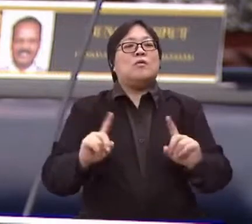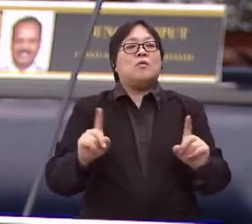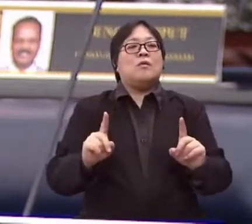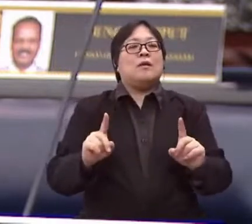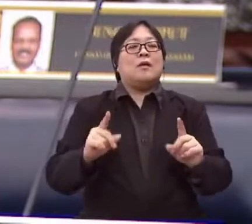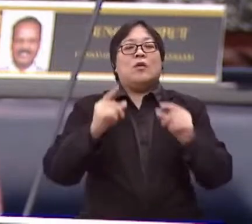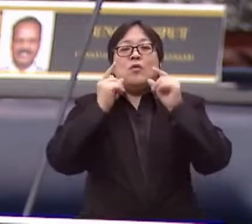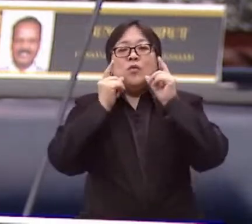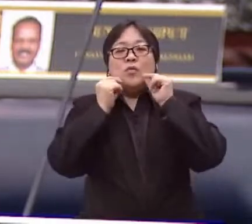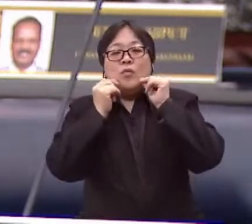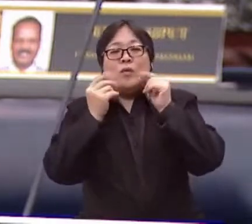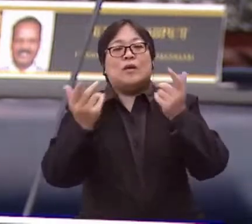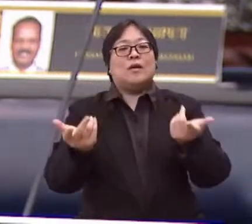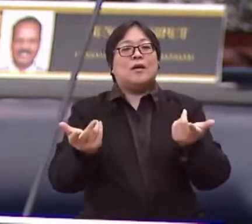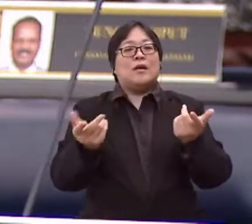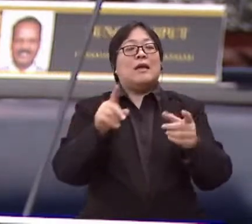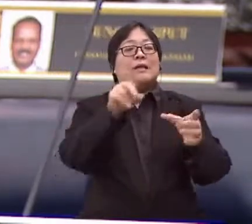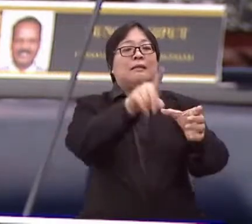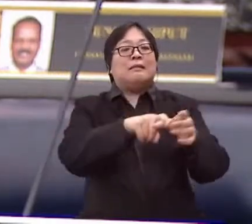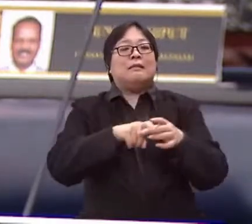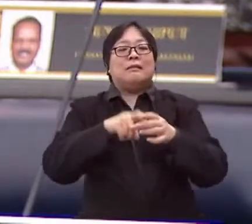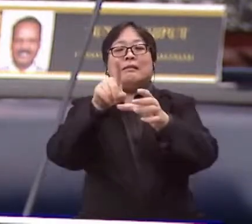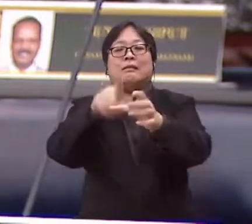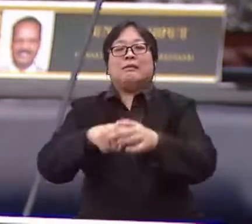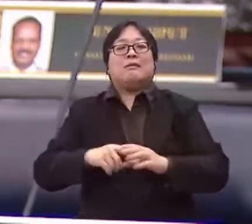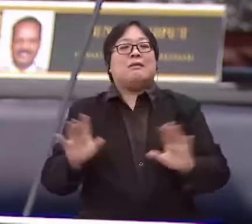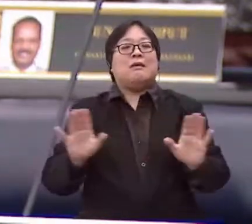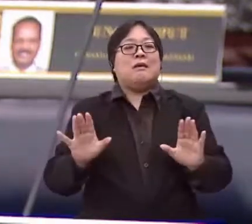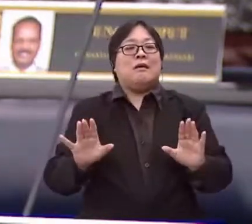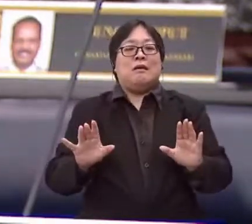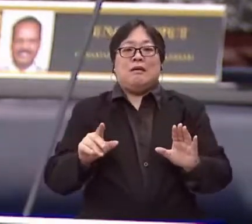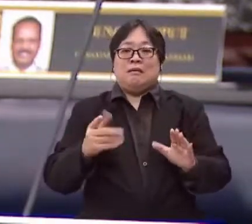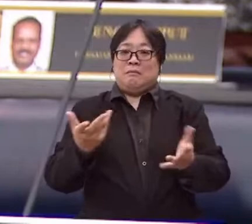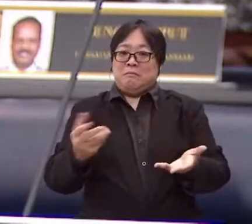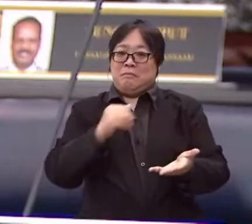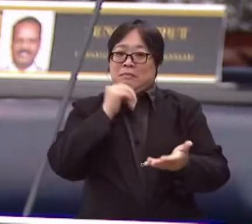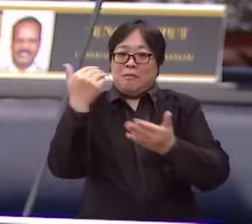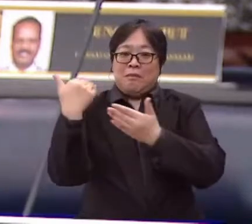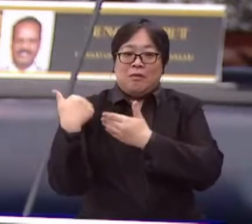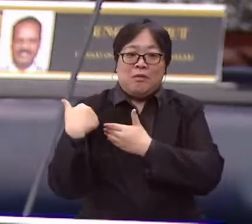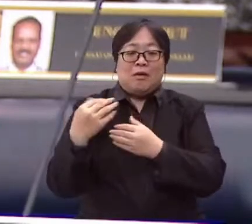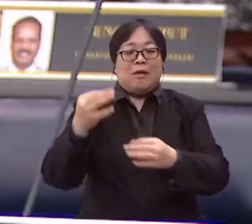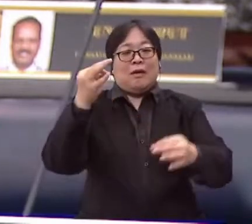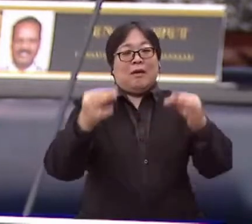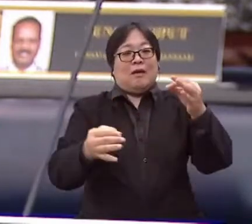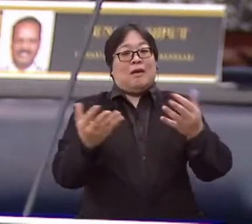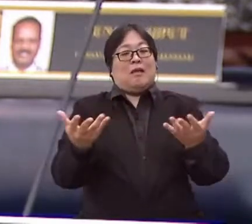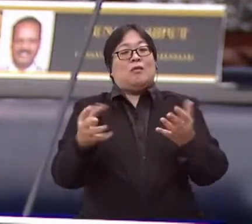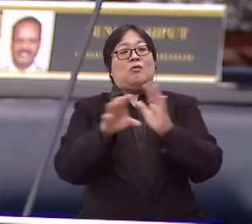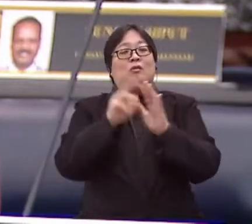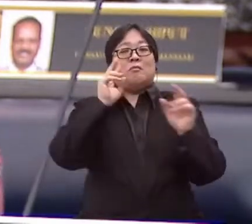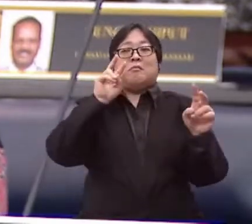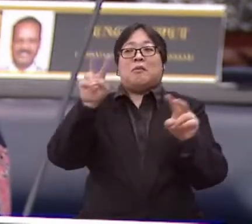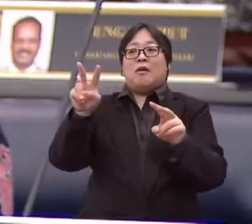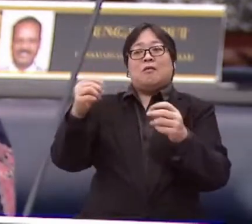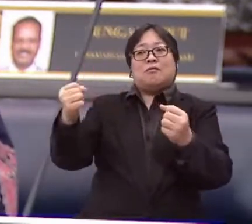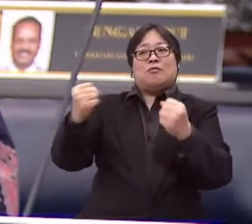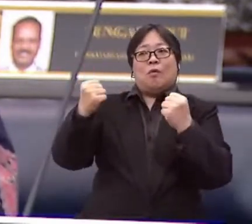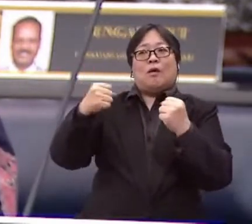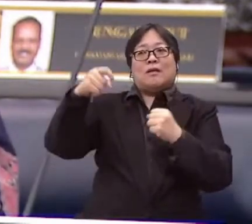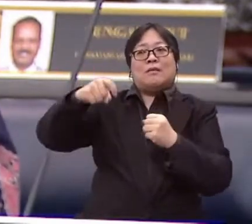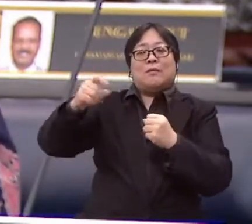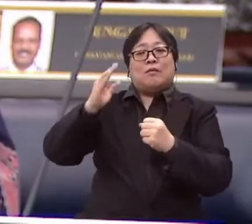hanya bahasa memancing undi dan sudah tentu tidak bertanggung jawab kalau dilihat dari aspek kemanpanan